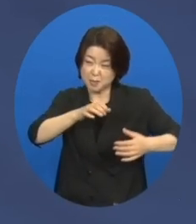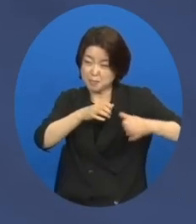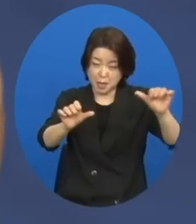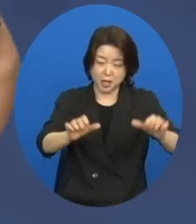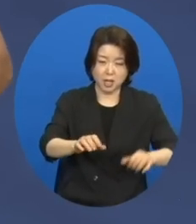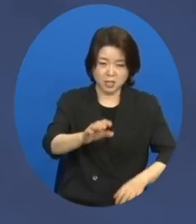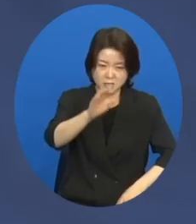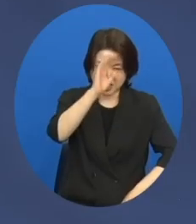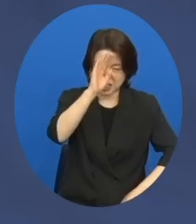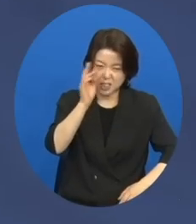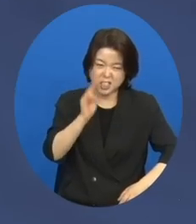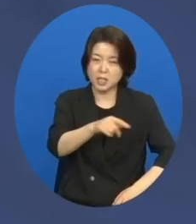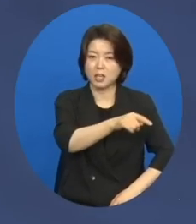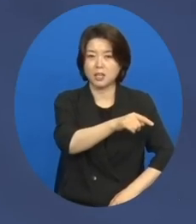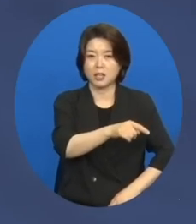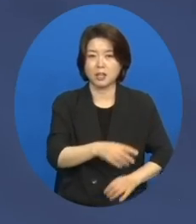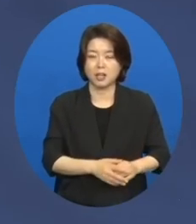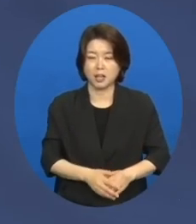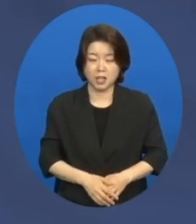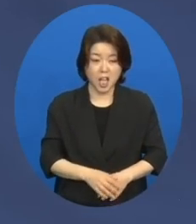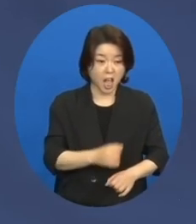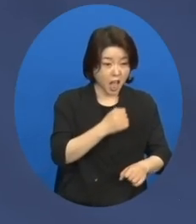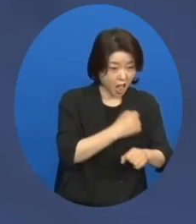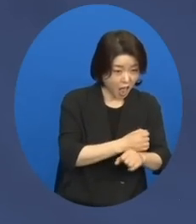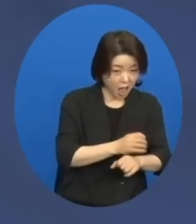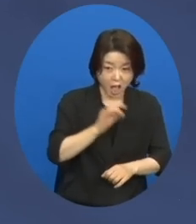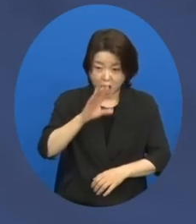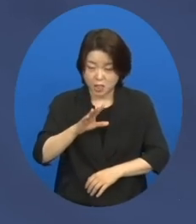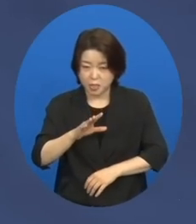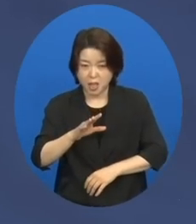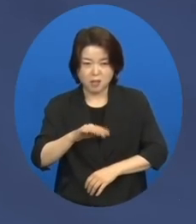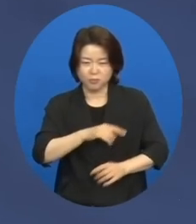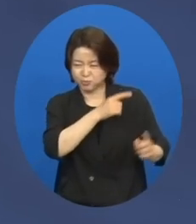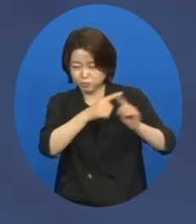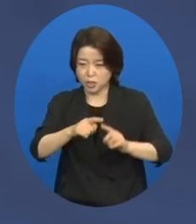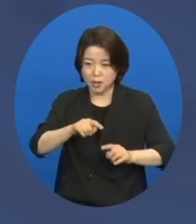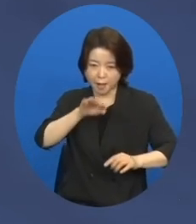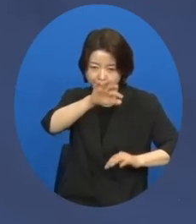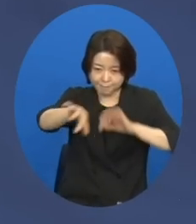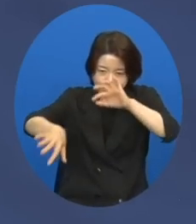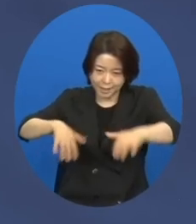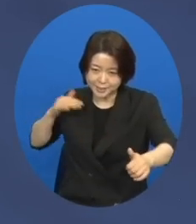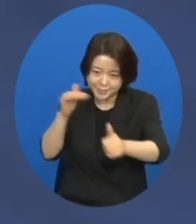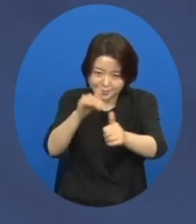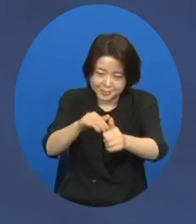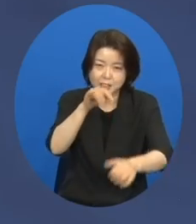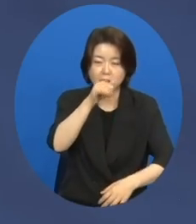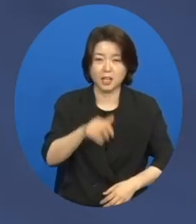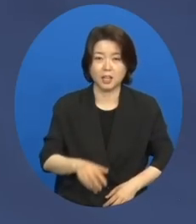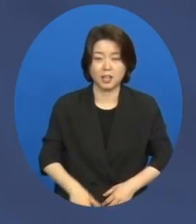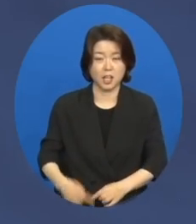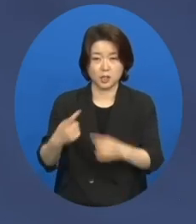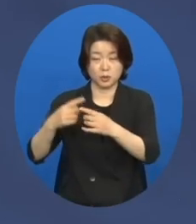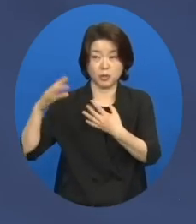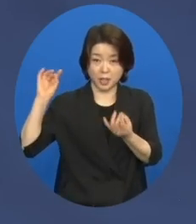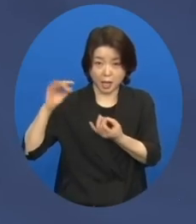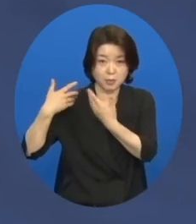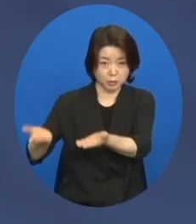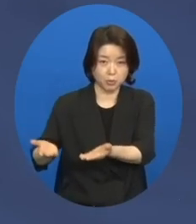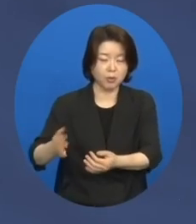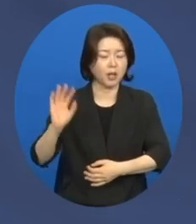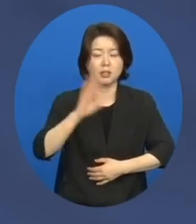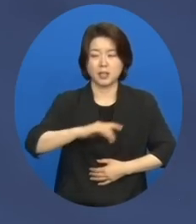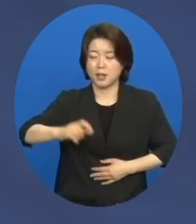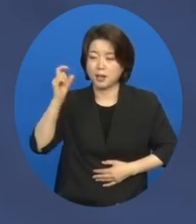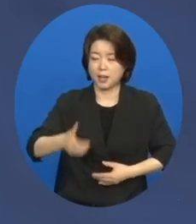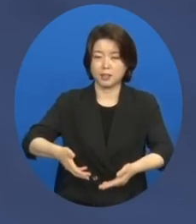더 심해져가지고 그냥 될 일 안 될 일 막 끼어들고 난리도 아니에요. 교회를 그냥 두겠어요? 이렇게 강력하게